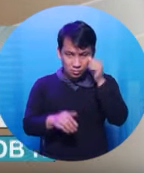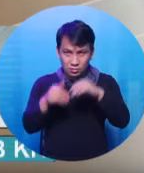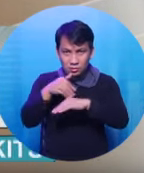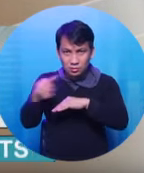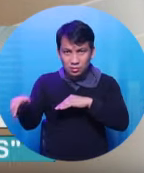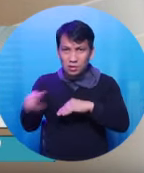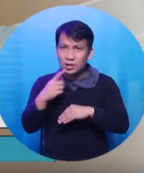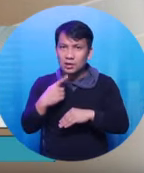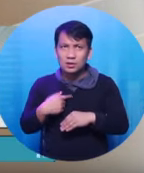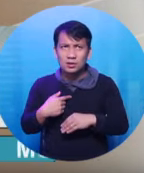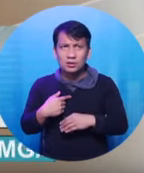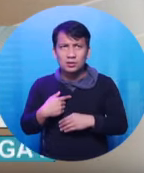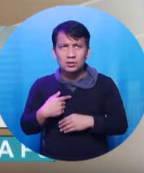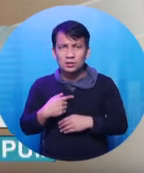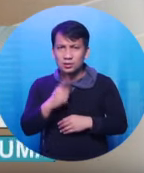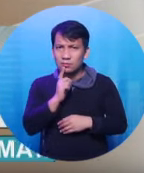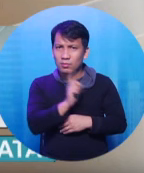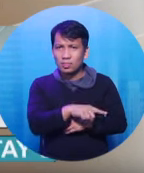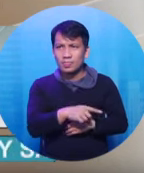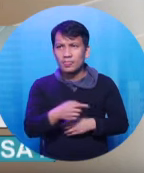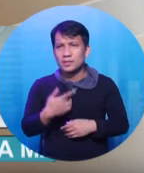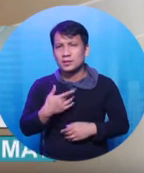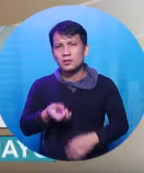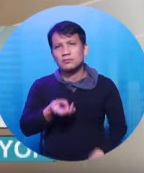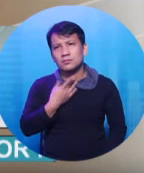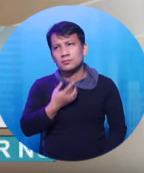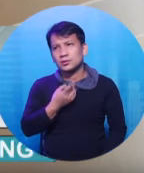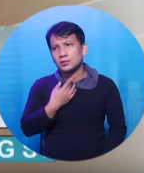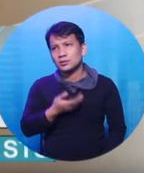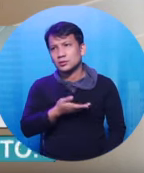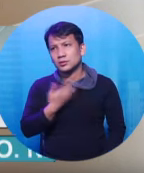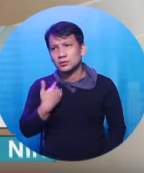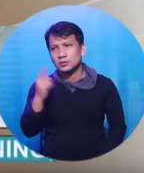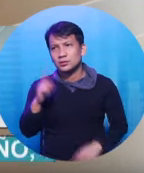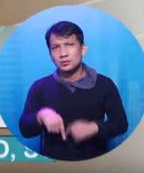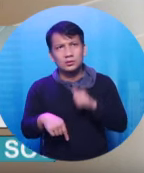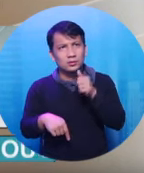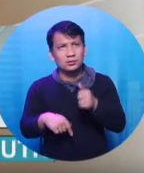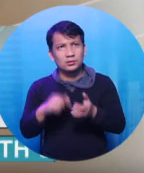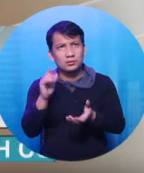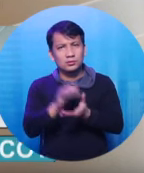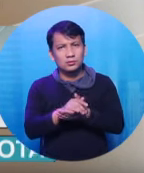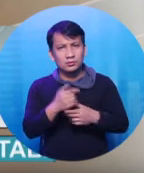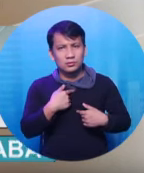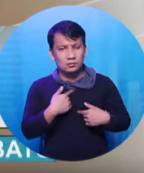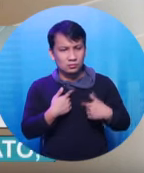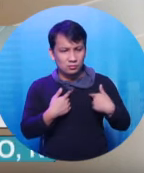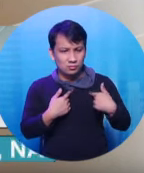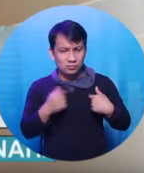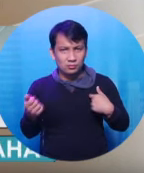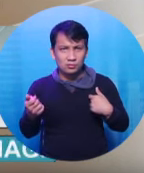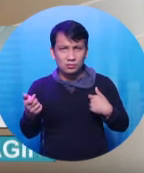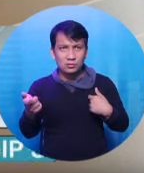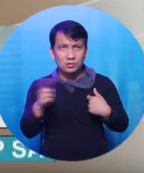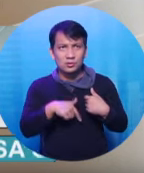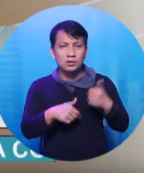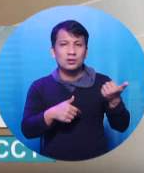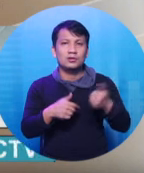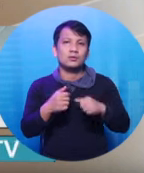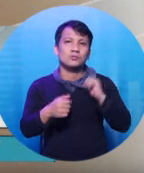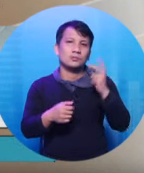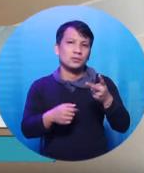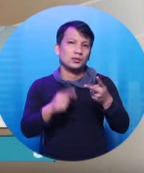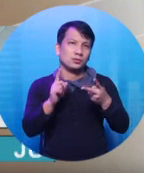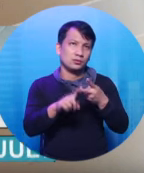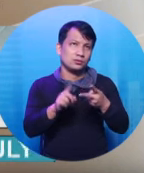nga, para sa akin din po nababastusan din po ako. Actually po, sir, hindi lang po asawa niya yung karelasyon ng asawa ko. Meron pa pong